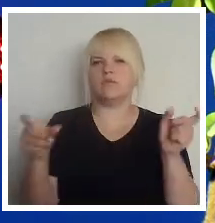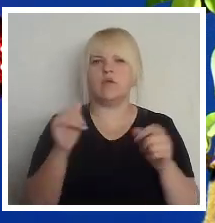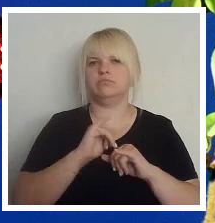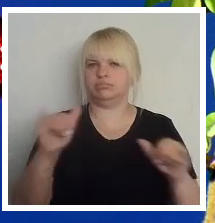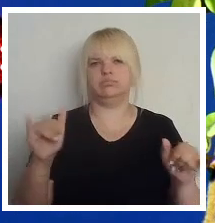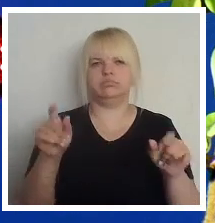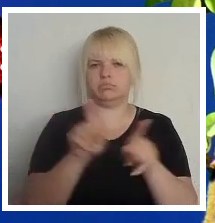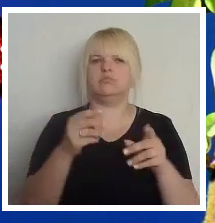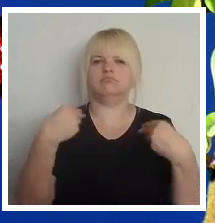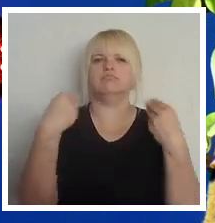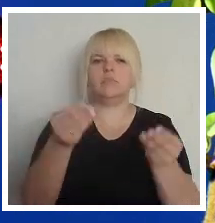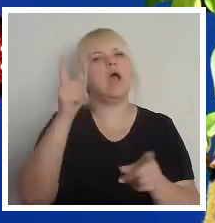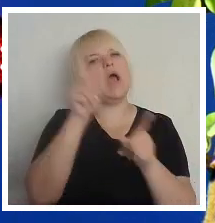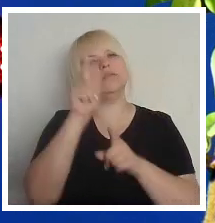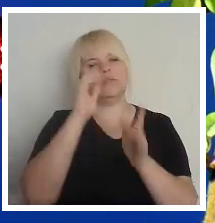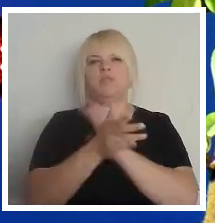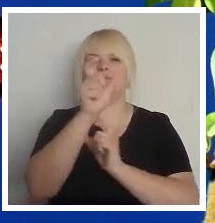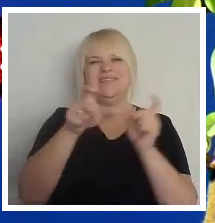ir svarīgi.